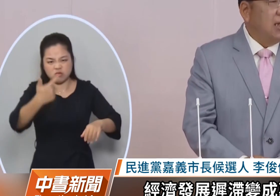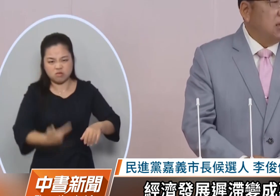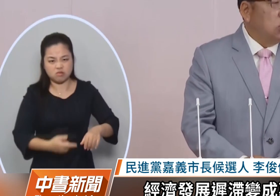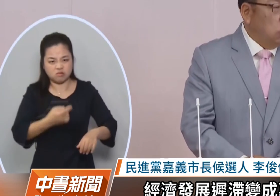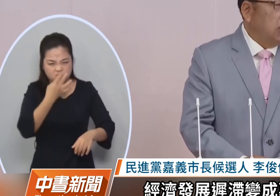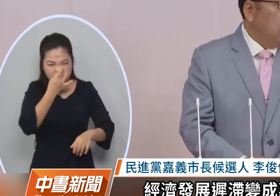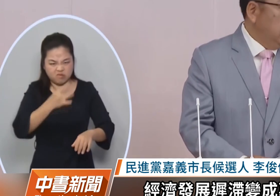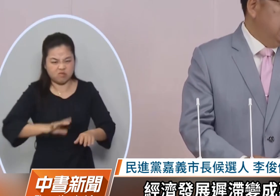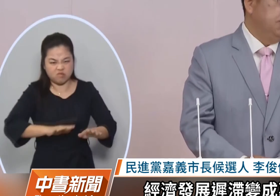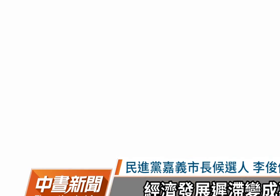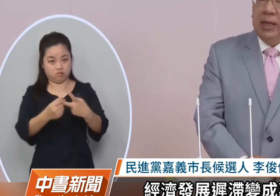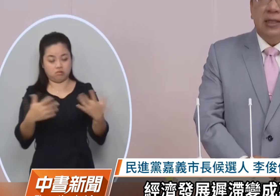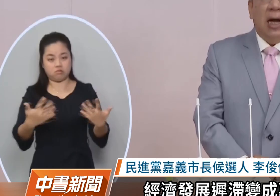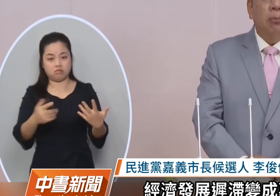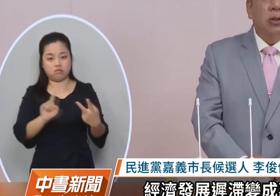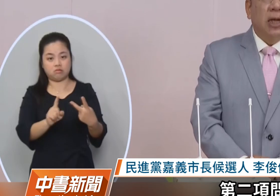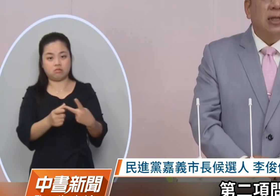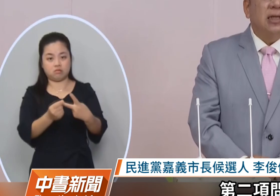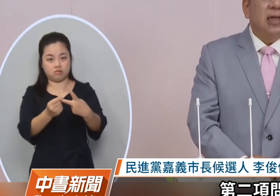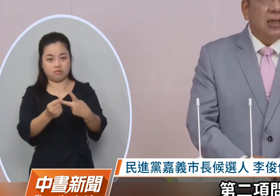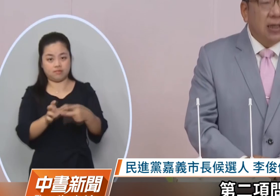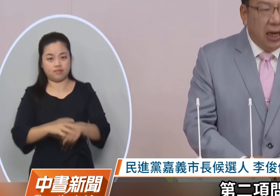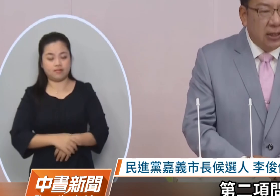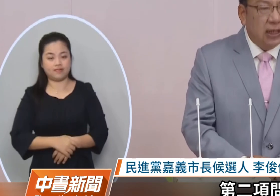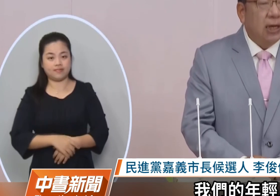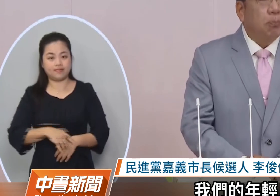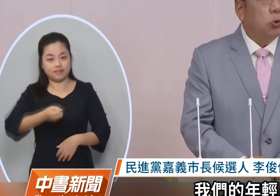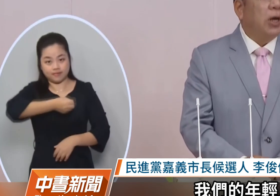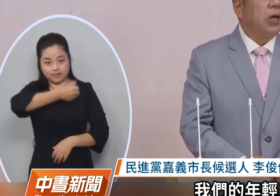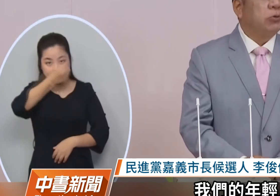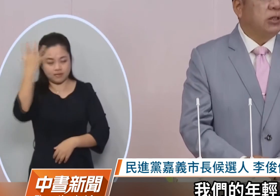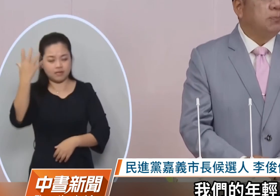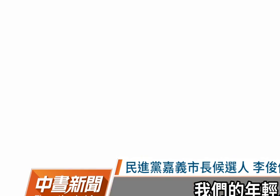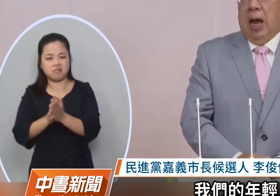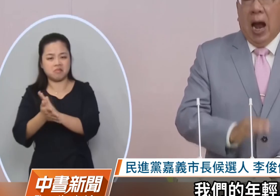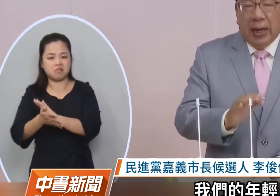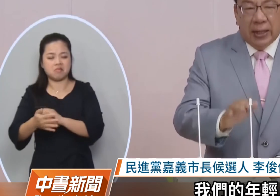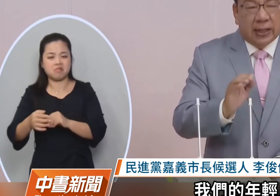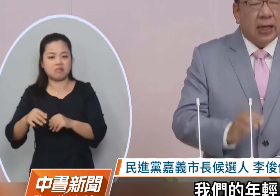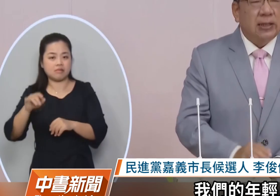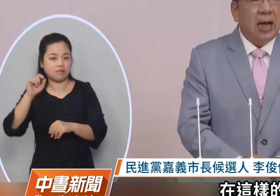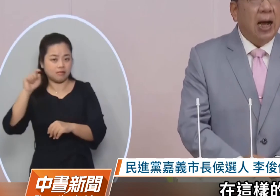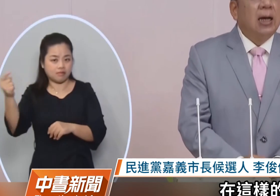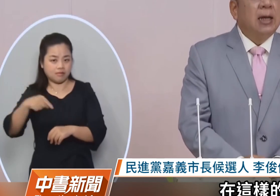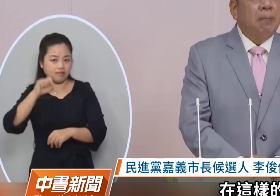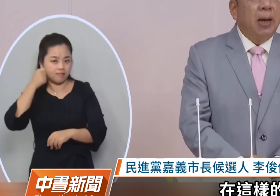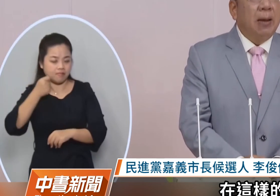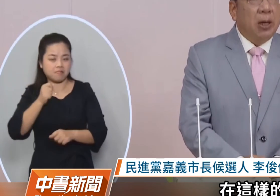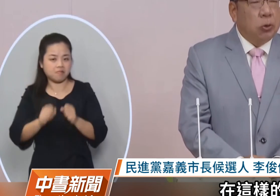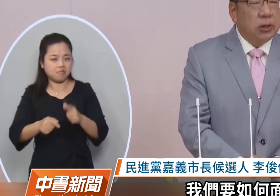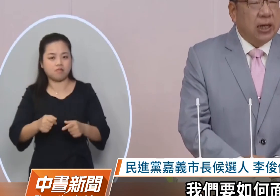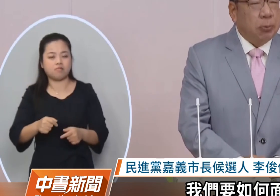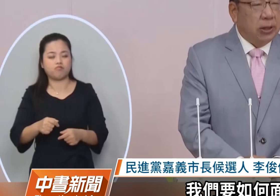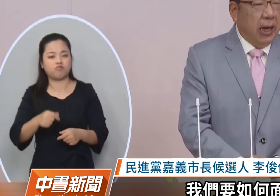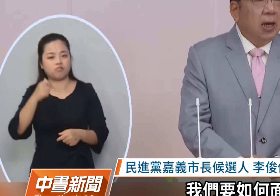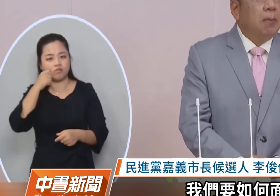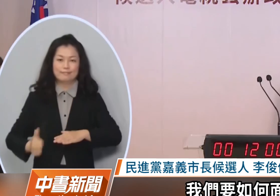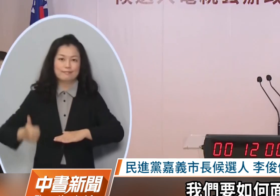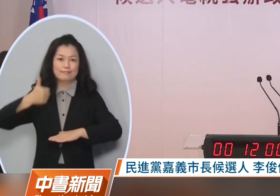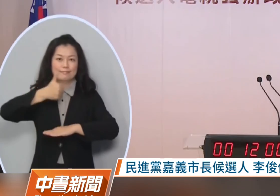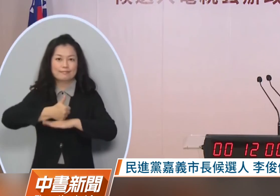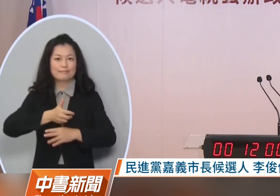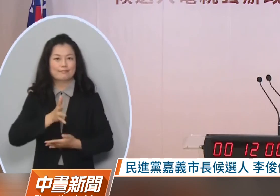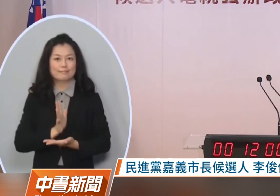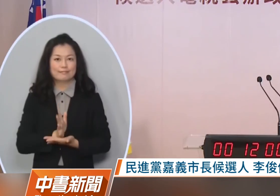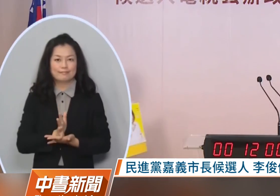变成嘉义市的重大问题。第二项问题就是咱的年轻人不断流失。安尼的情形之下，咱要来面对这个问题。